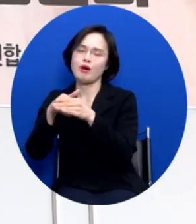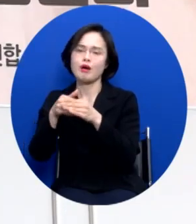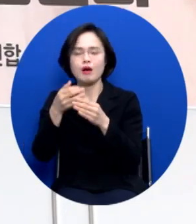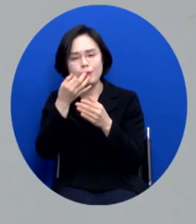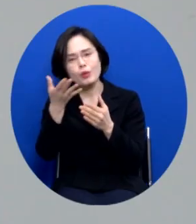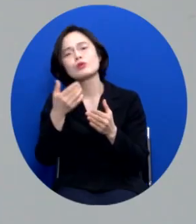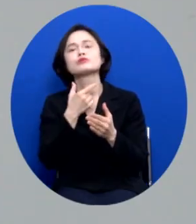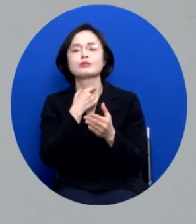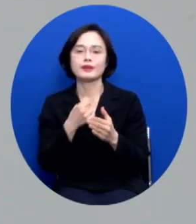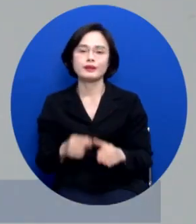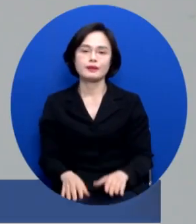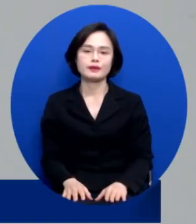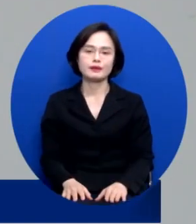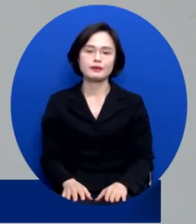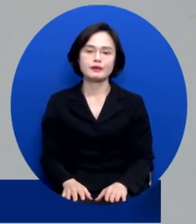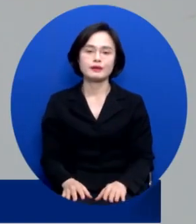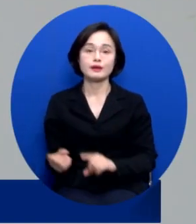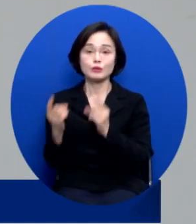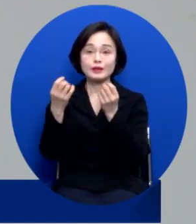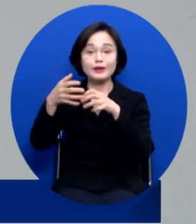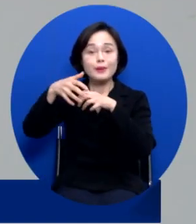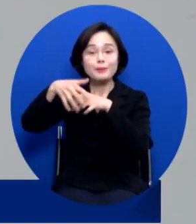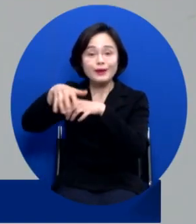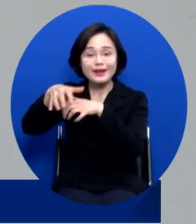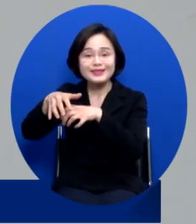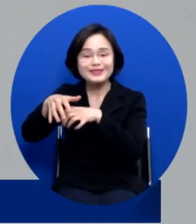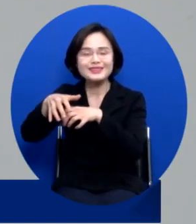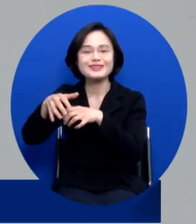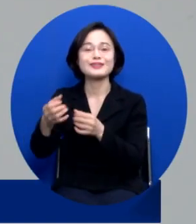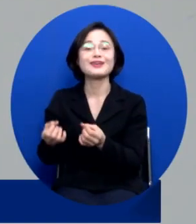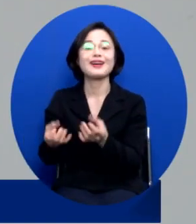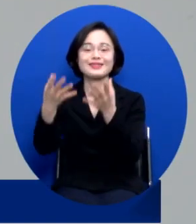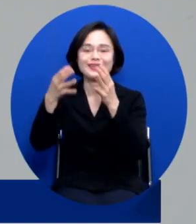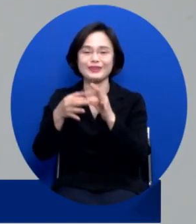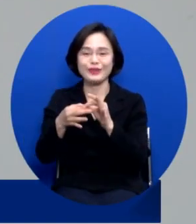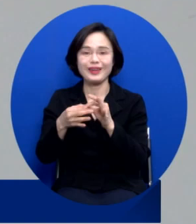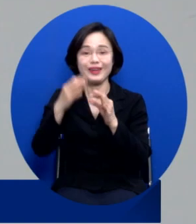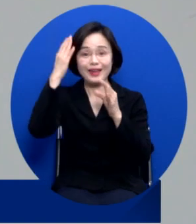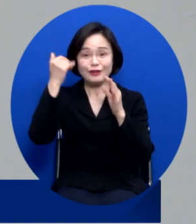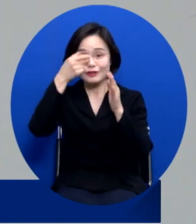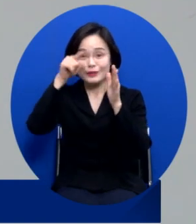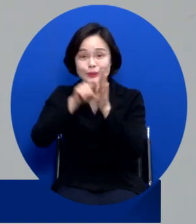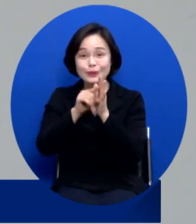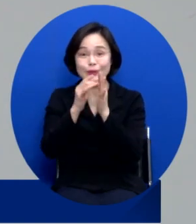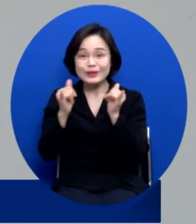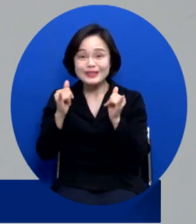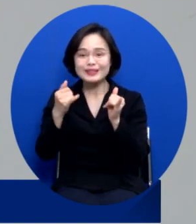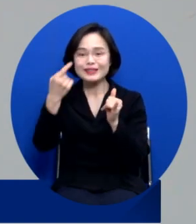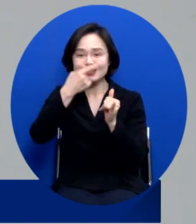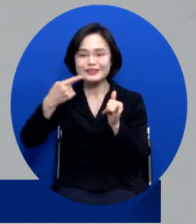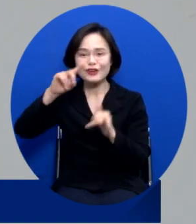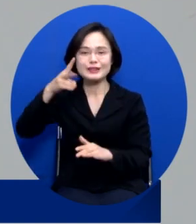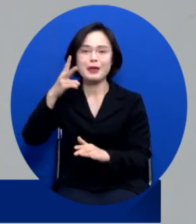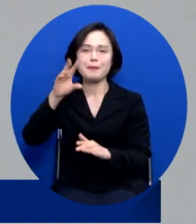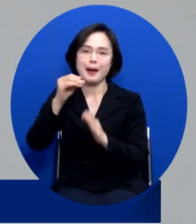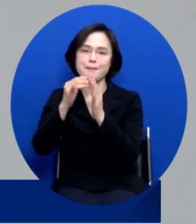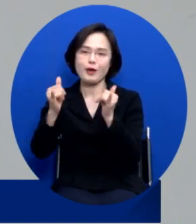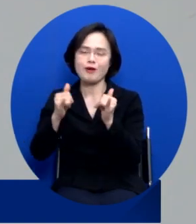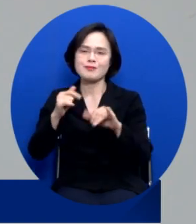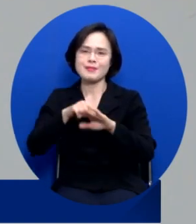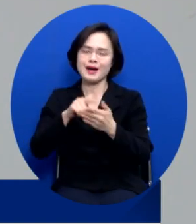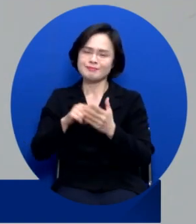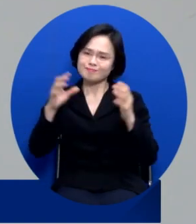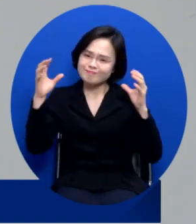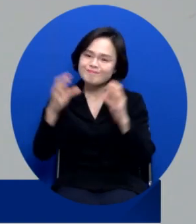말했습니다. 이 부활절 파리를 벌이면서 온 한국의 1,200만 크리스찬이 한 마음 되어서 우리 대한민국이 기독교